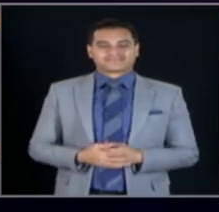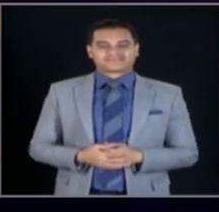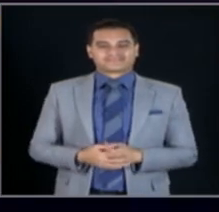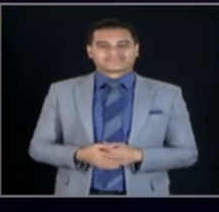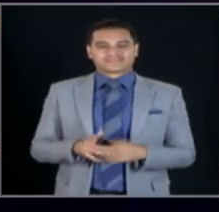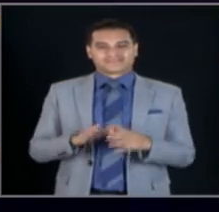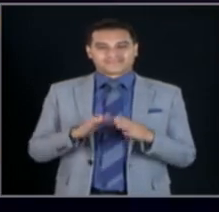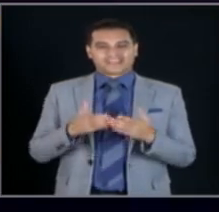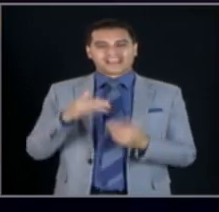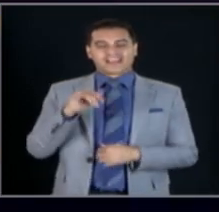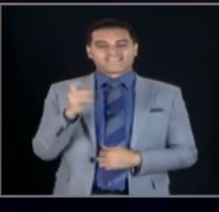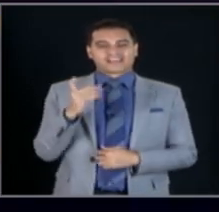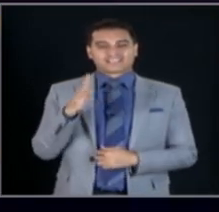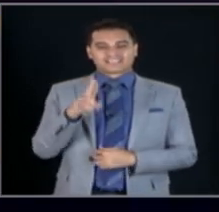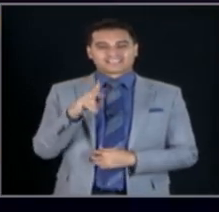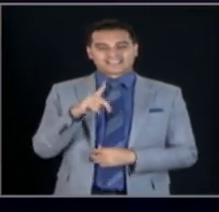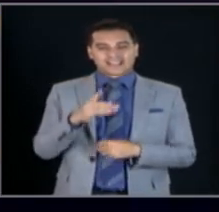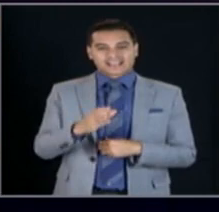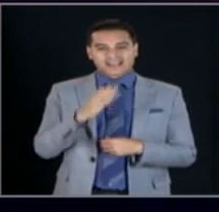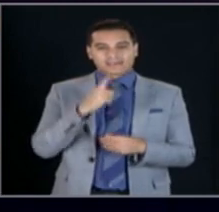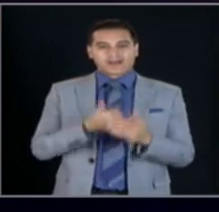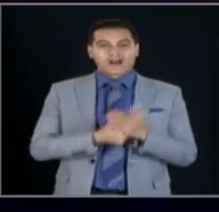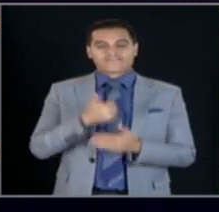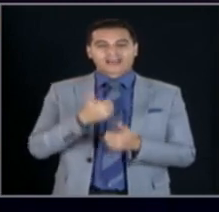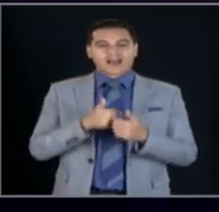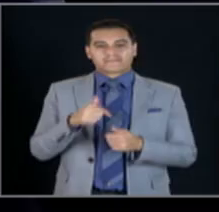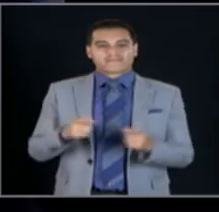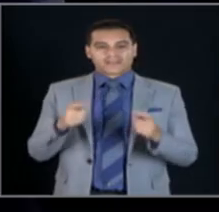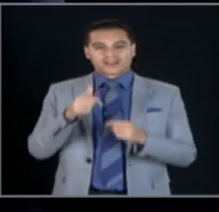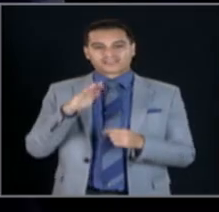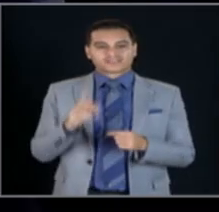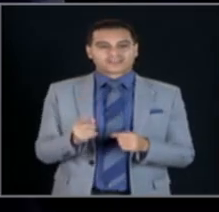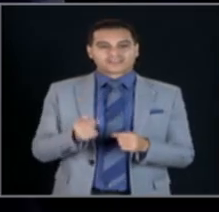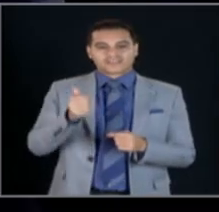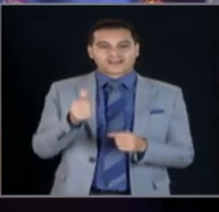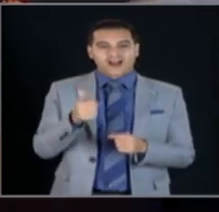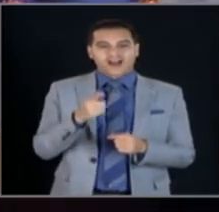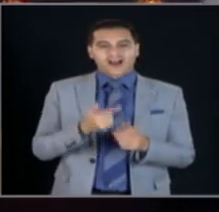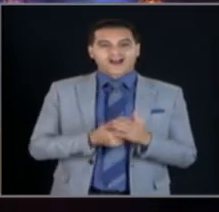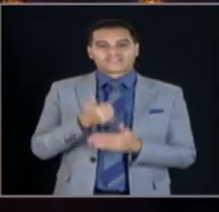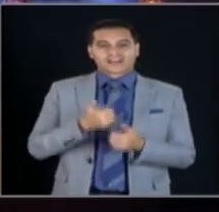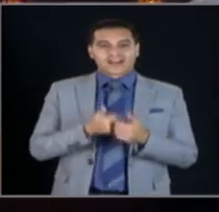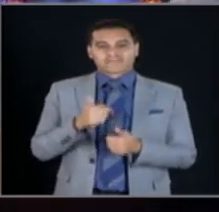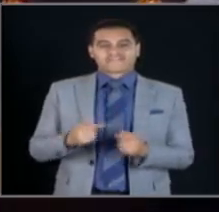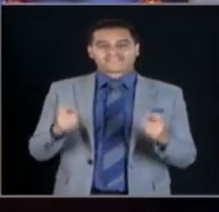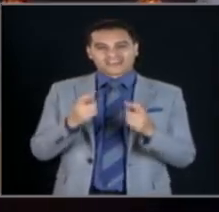ادرس اجابه السؤال ده افضل لاعب في ماتش النهارده اسراء عبد اللطيف